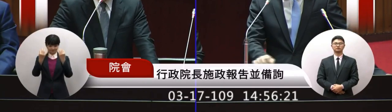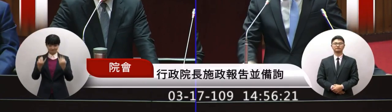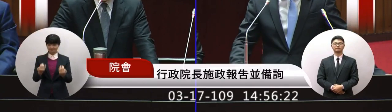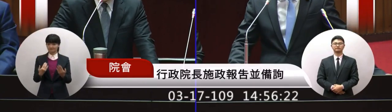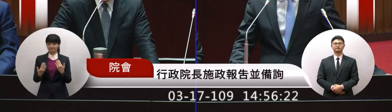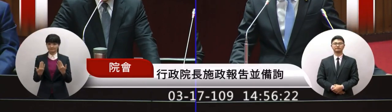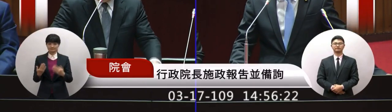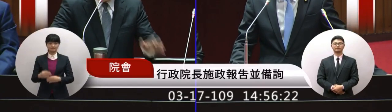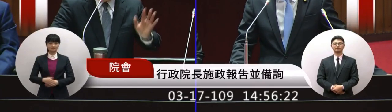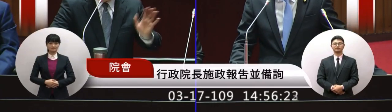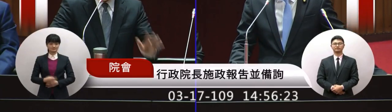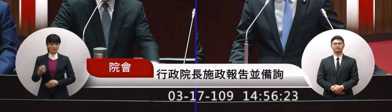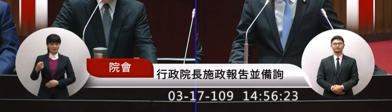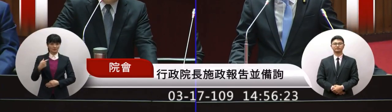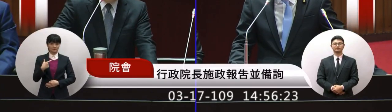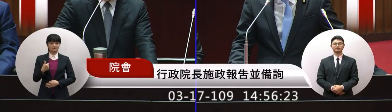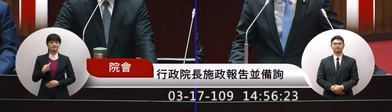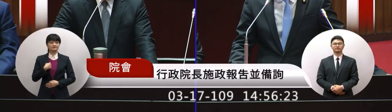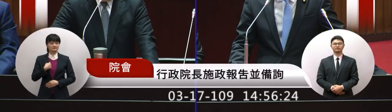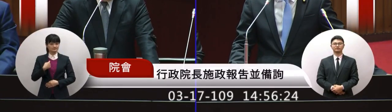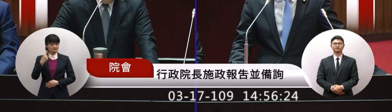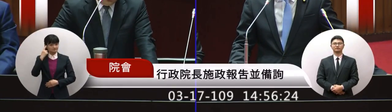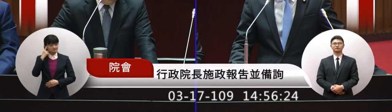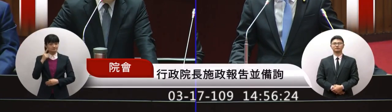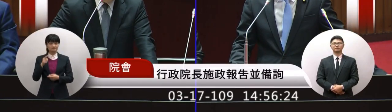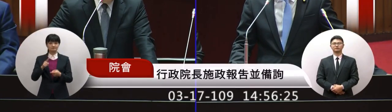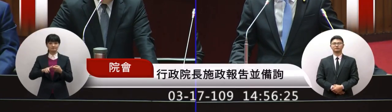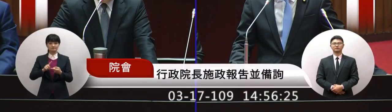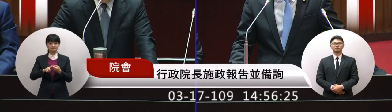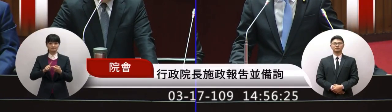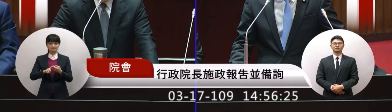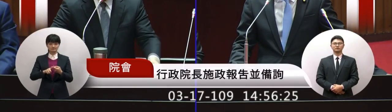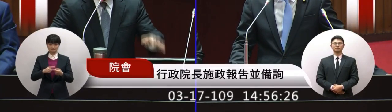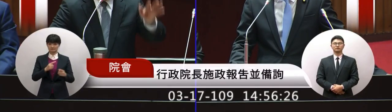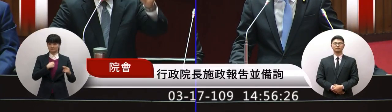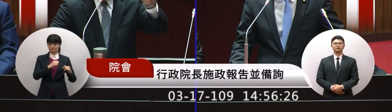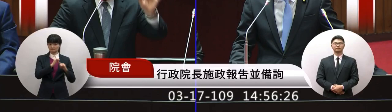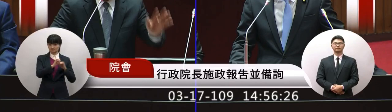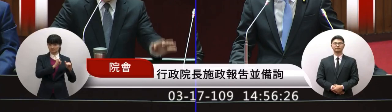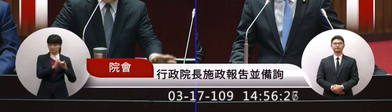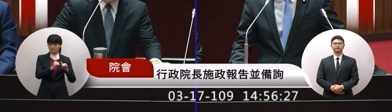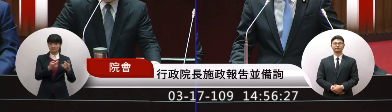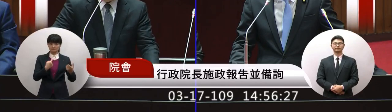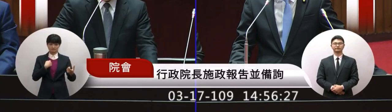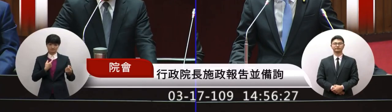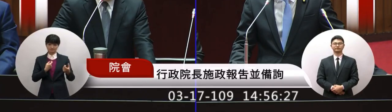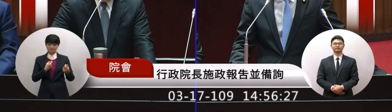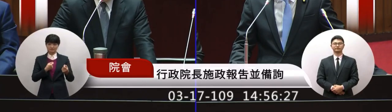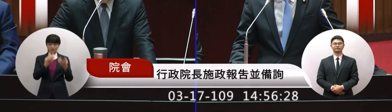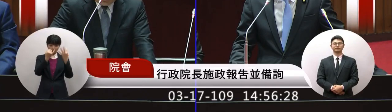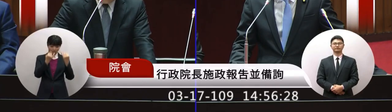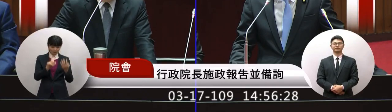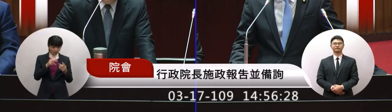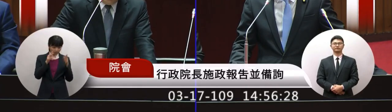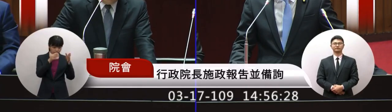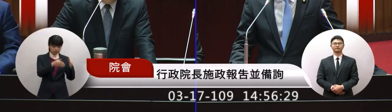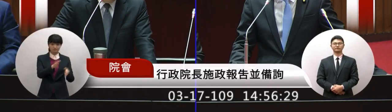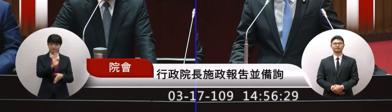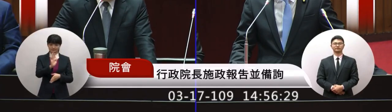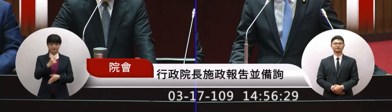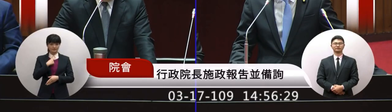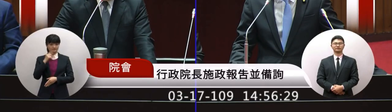没有对数字没有任何意见。但我和人民一样，不太会看数字，我看的就是感